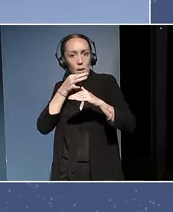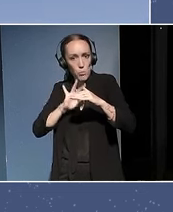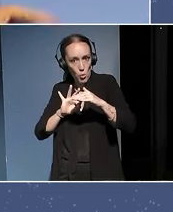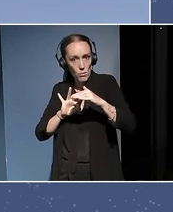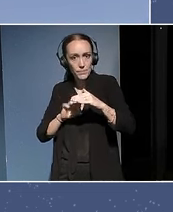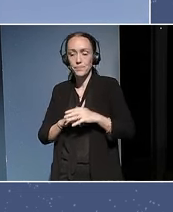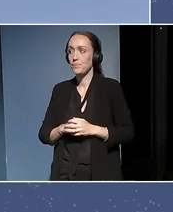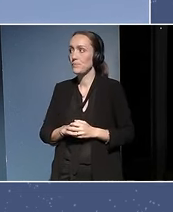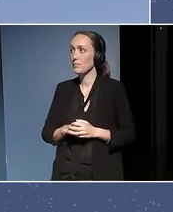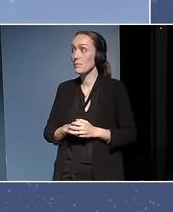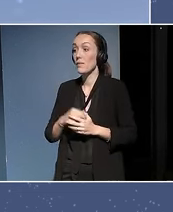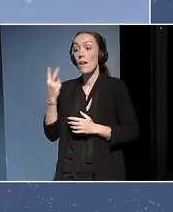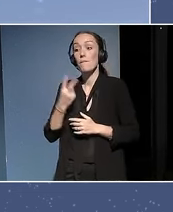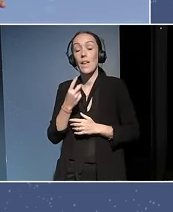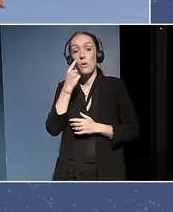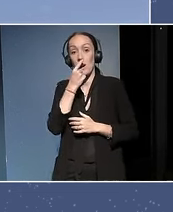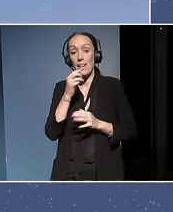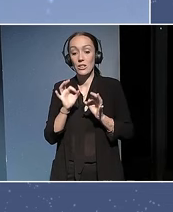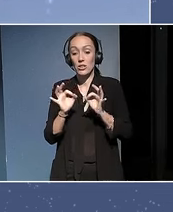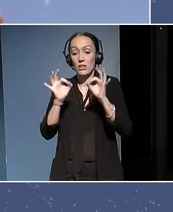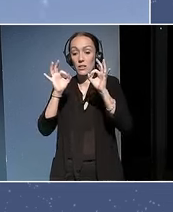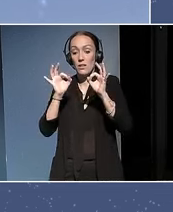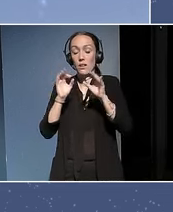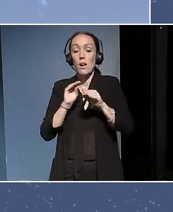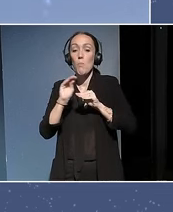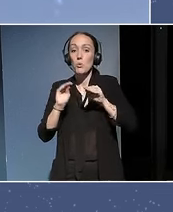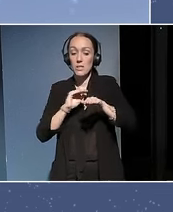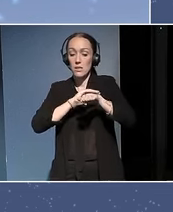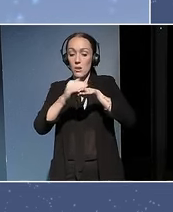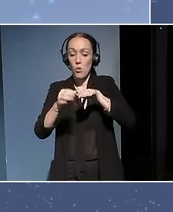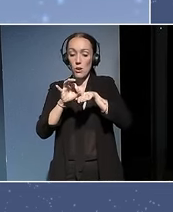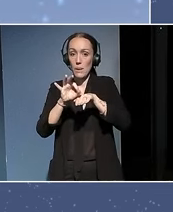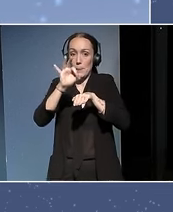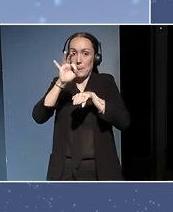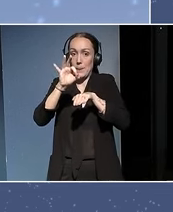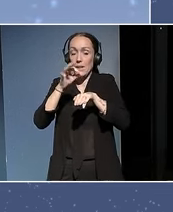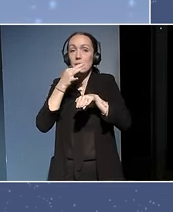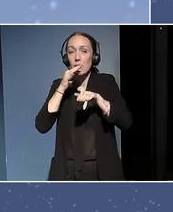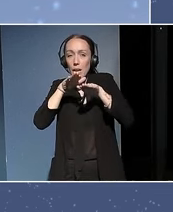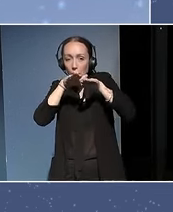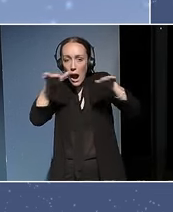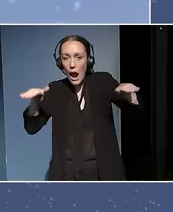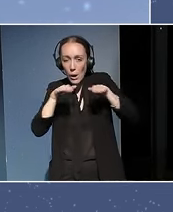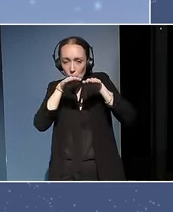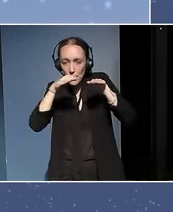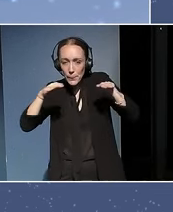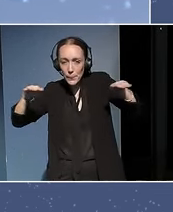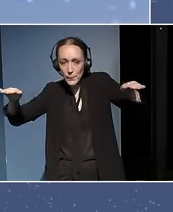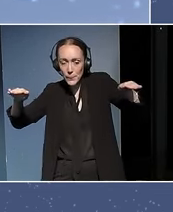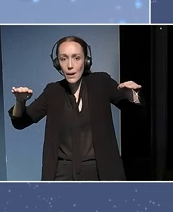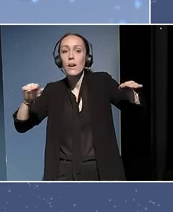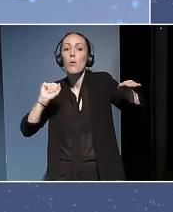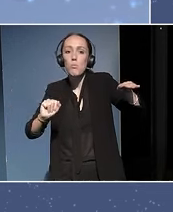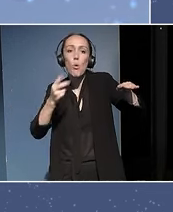che comunque una narice molto in alto quindi anche a pelo d'acqua tutto immerso poteva continuare a